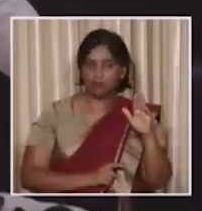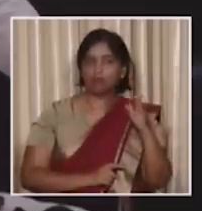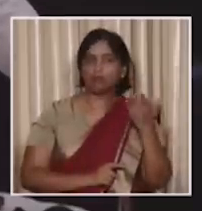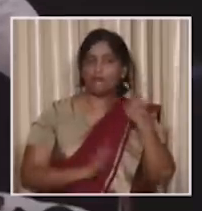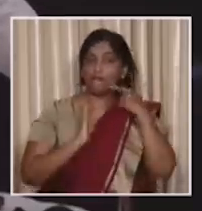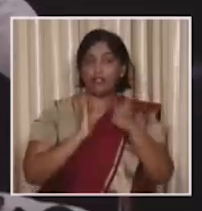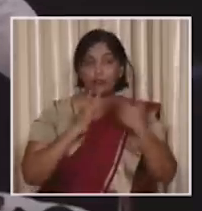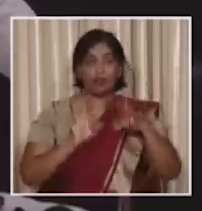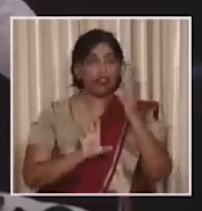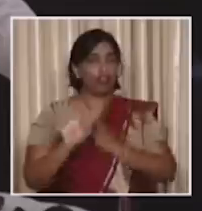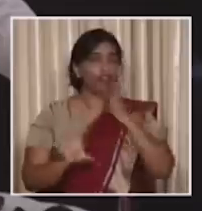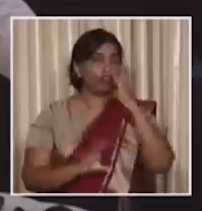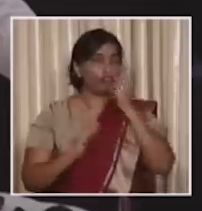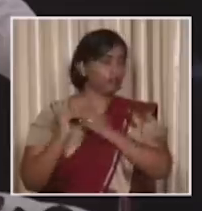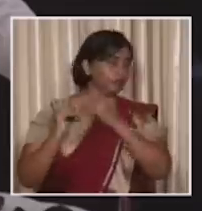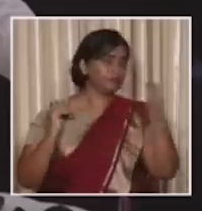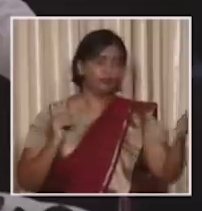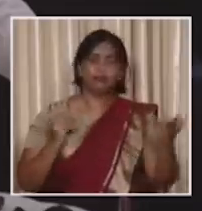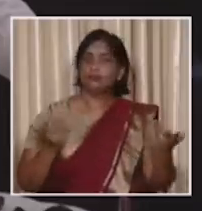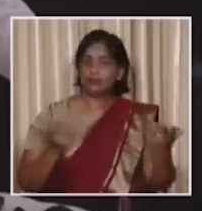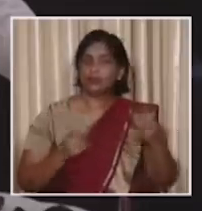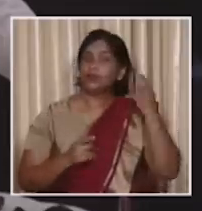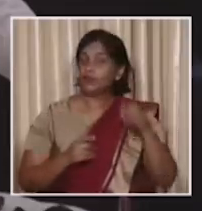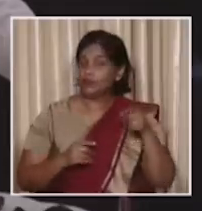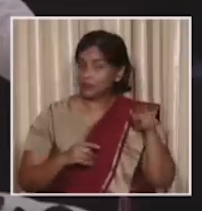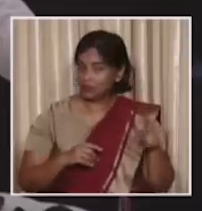දැන් අවුරුදු 3මාරකට ආසන කාලයක් ගත වෙමින් තිබෙනවා. ඒ නිසා